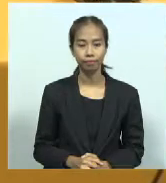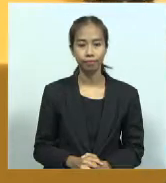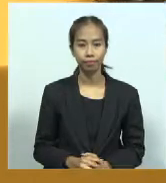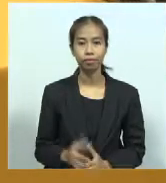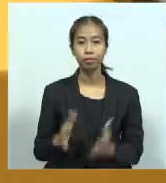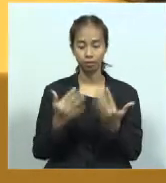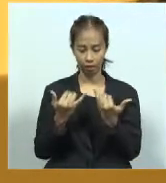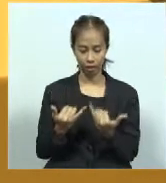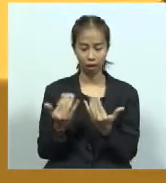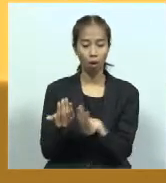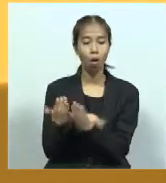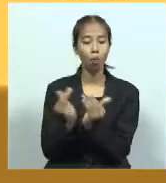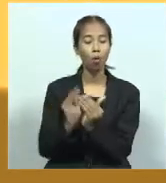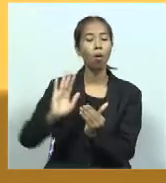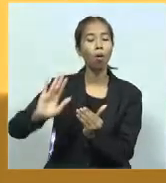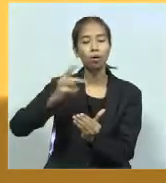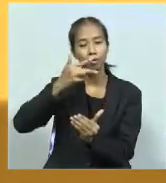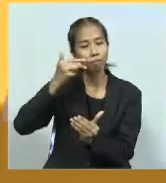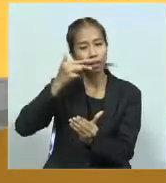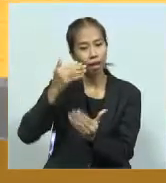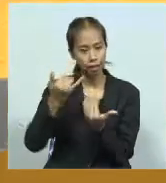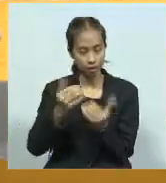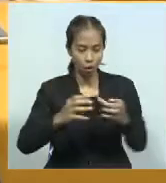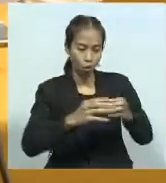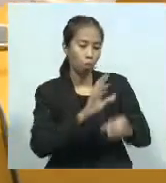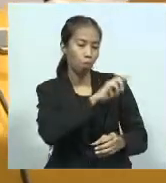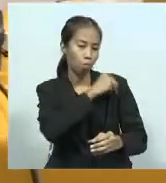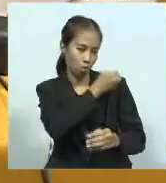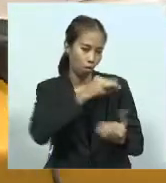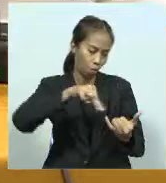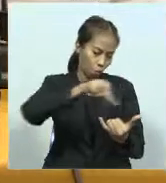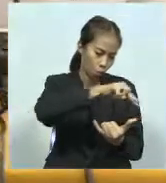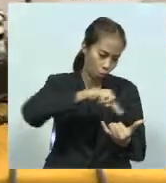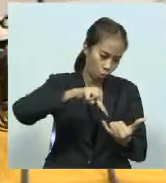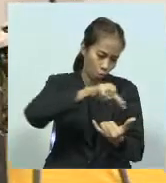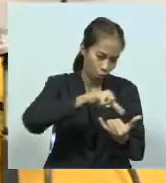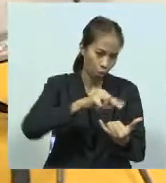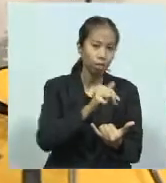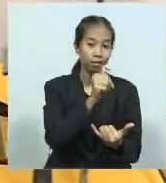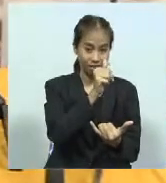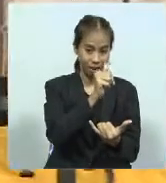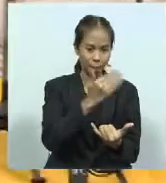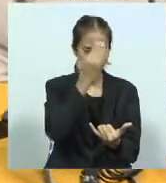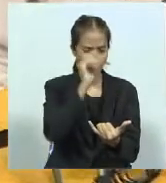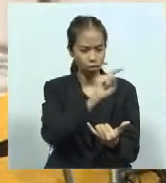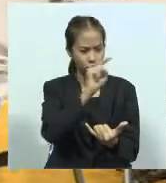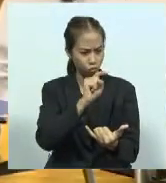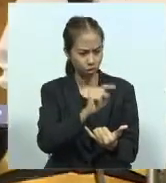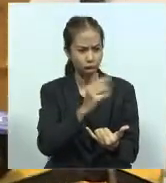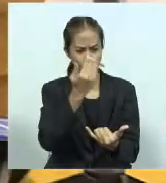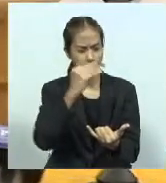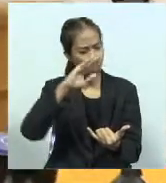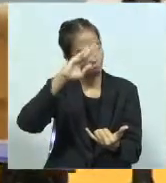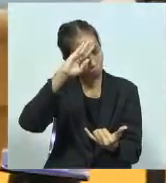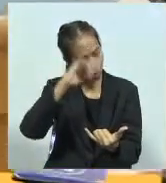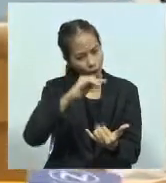นอกจากนี้ทางครอบครัวของน้ำตาลยังได้อนุญาตให้ทีมแพทย์ชันสูตรชิ้นส่วนที่แพทย์ยังสงสัยเพื่อประโยชน์ในการรักษาผู้ป่วยอ